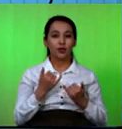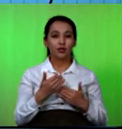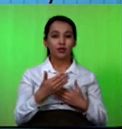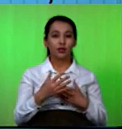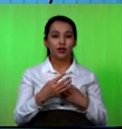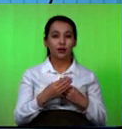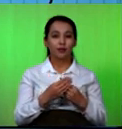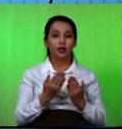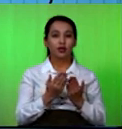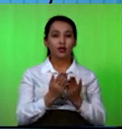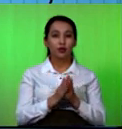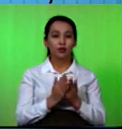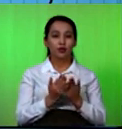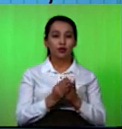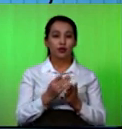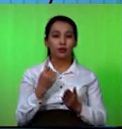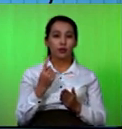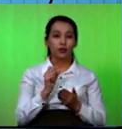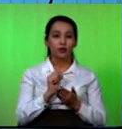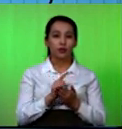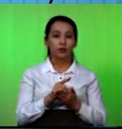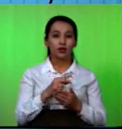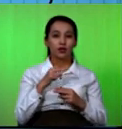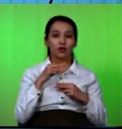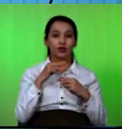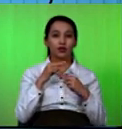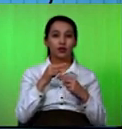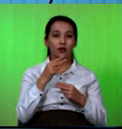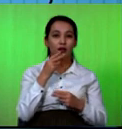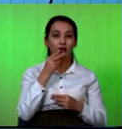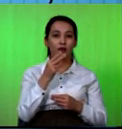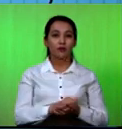bilan darsligimizdagi birinchi topshiriqqa qaraymiz.